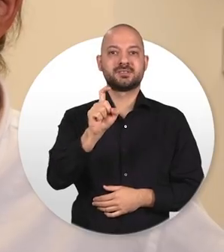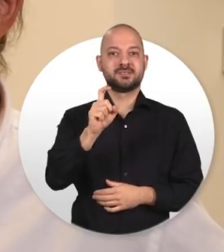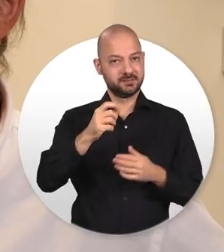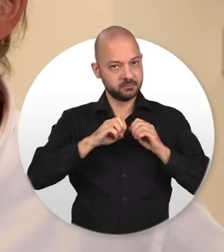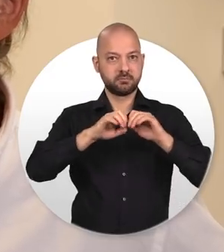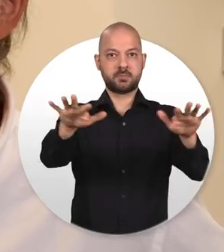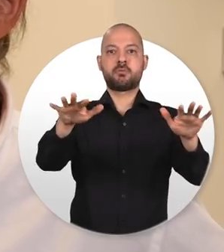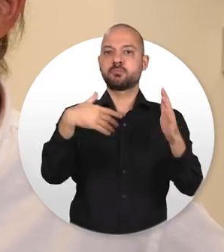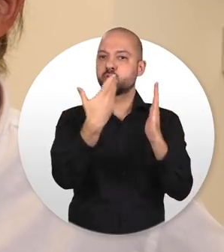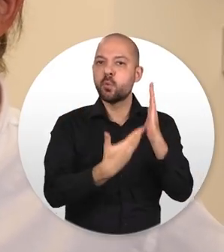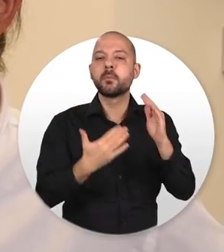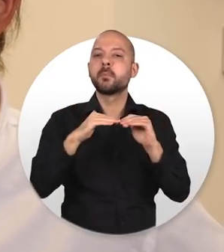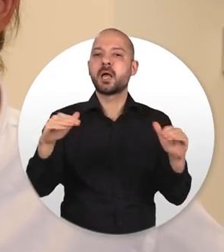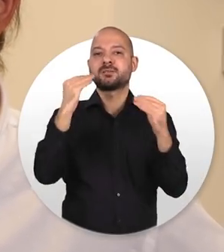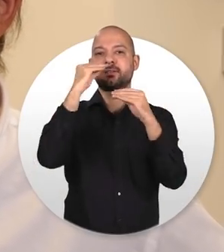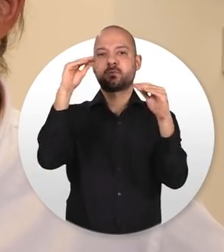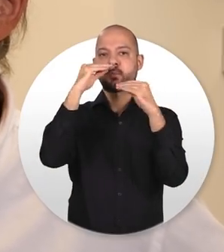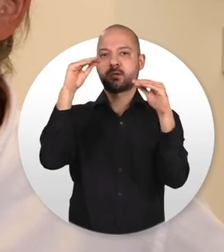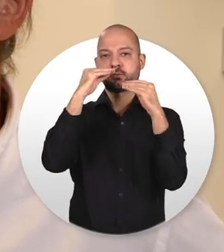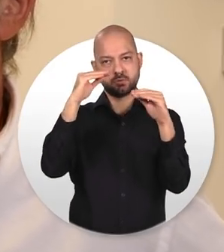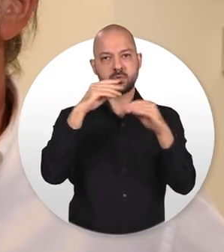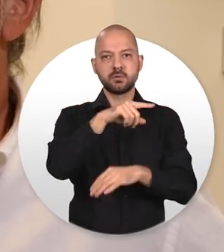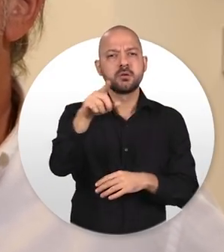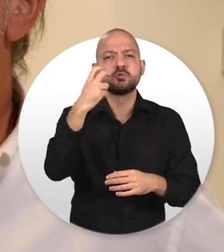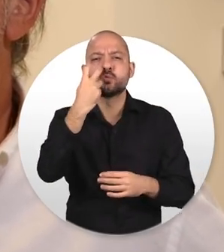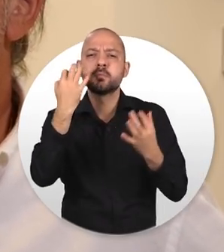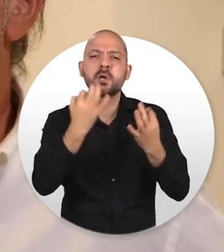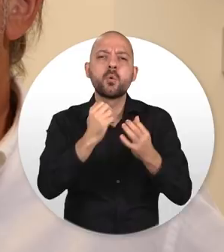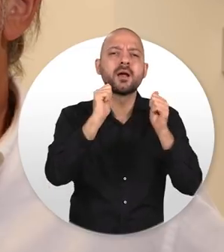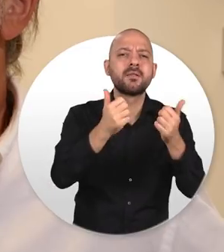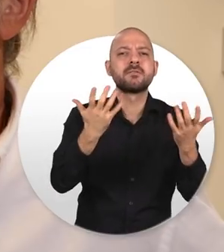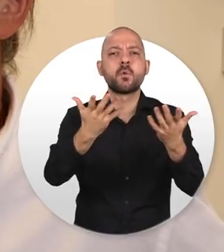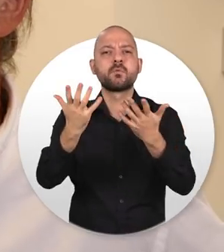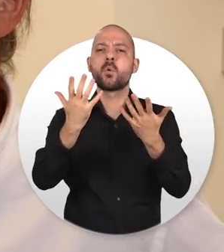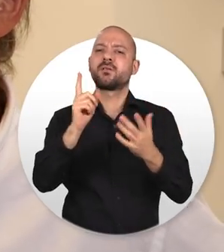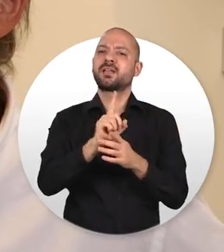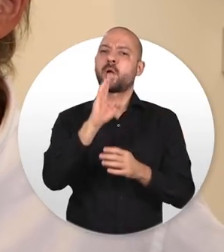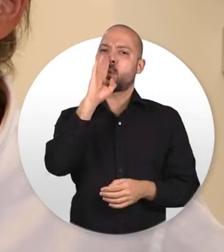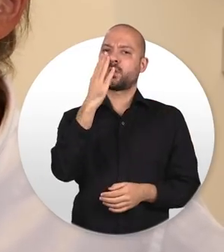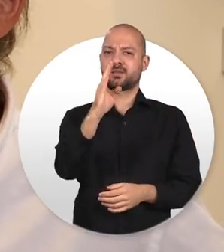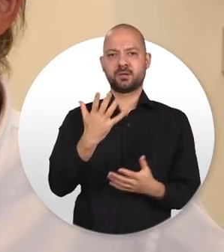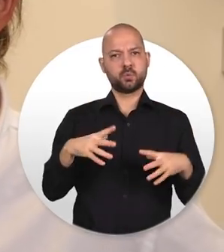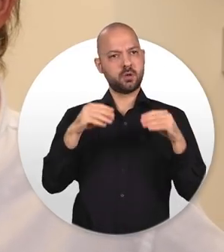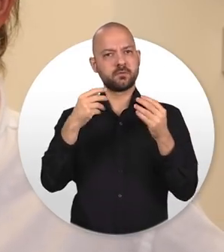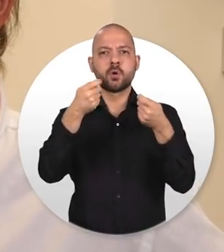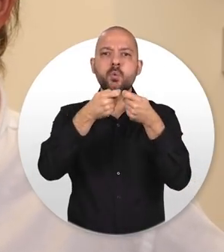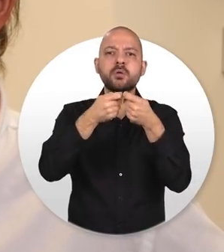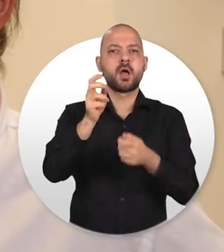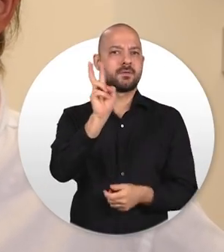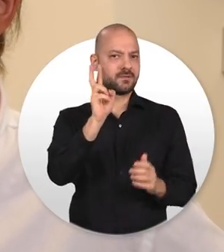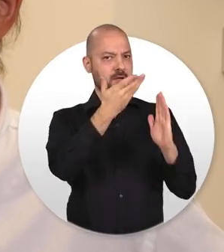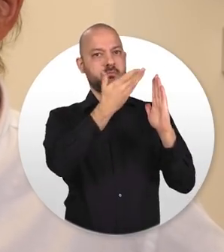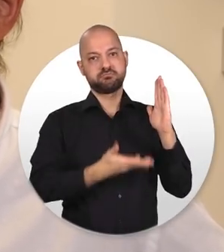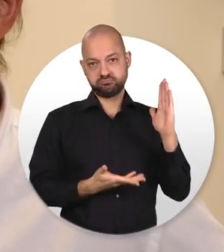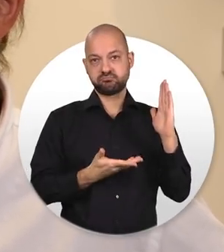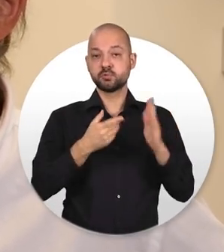just basic Infos geben, die jede Person auf der Sicht noch hilft, soll die erste Orientation und Kontaktaufnahme ermöglichen.